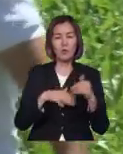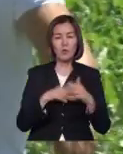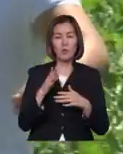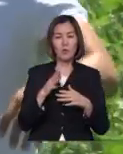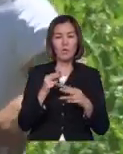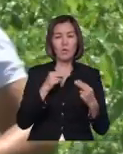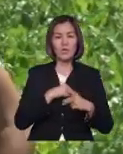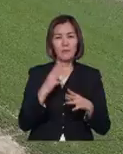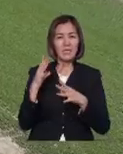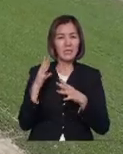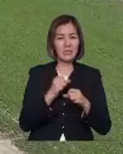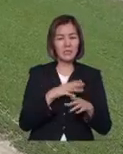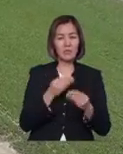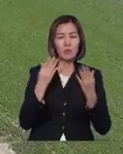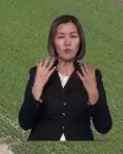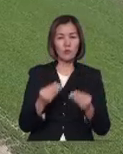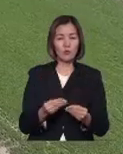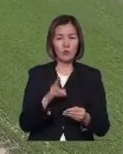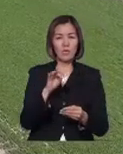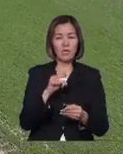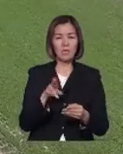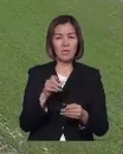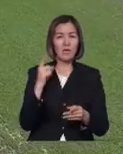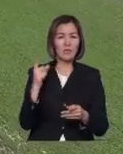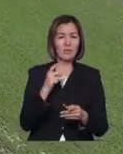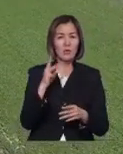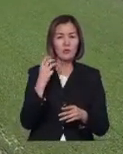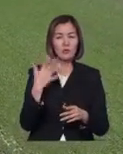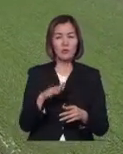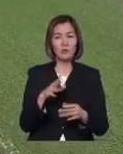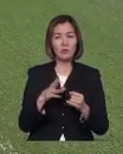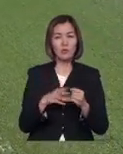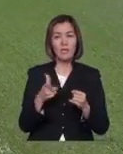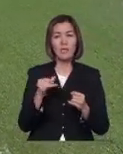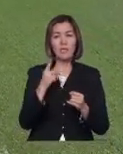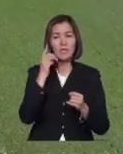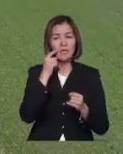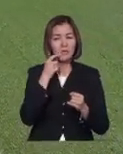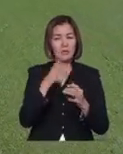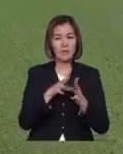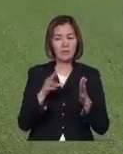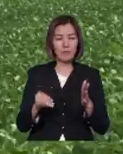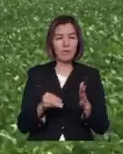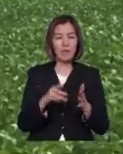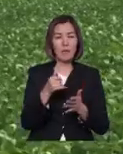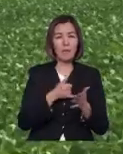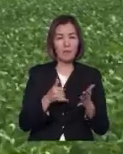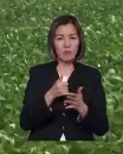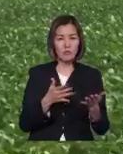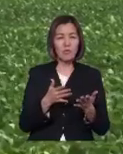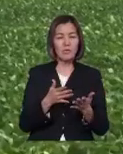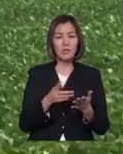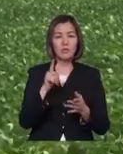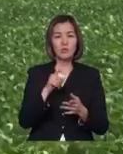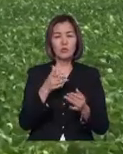азайтуға мүмкіндік алды. Бүгінгі таңда кеңдала шаруашылығының қарамағында 350 гектар қызылша, 200 гектар майбұршақ және